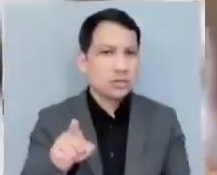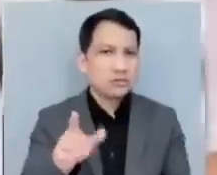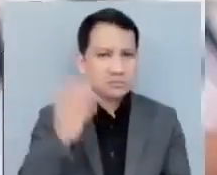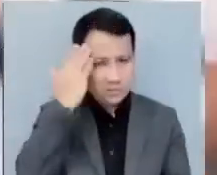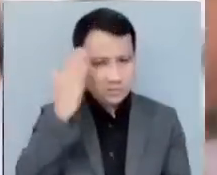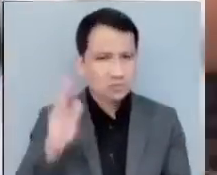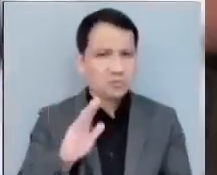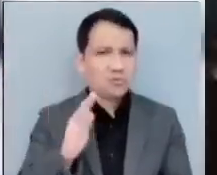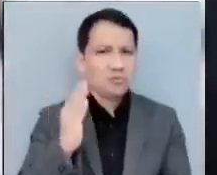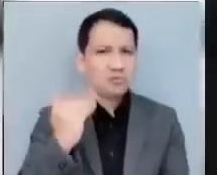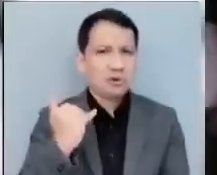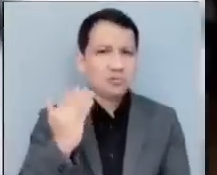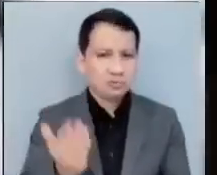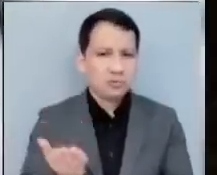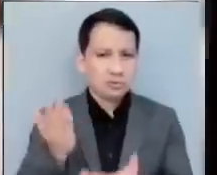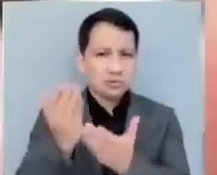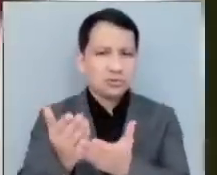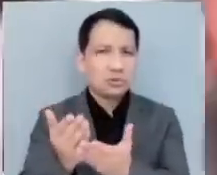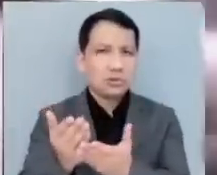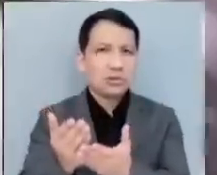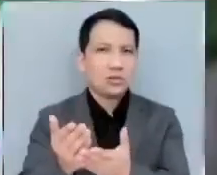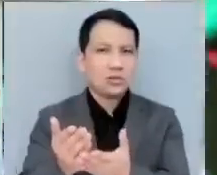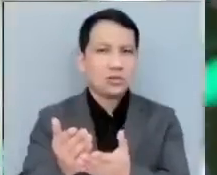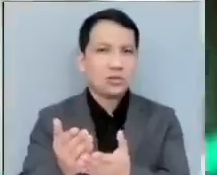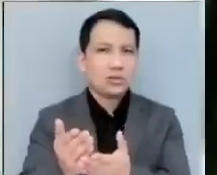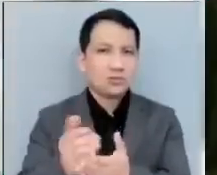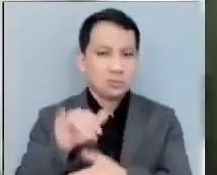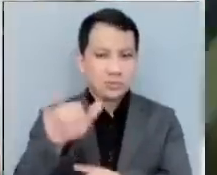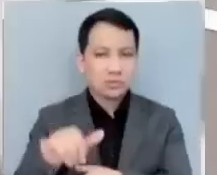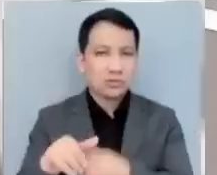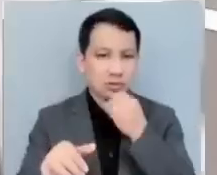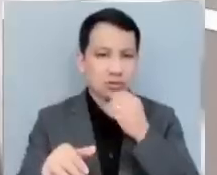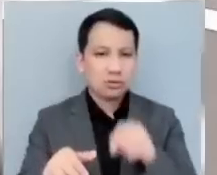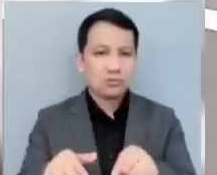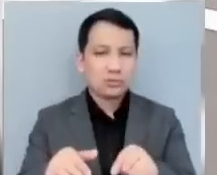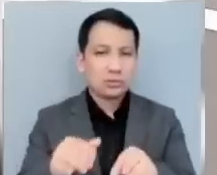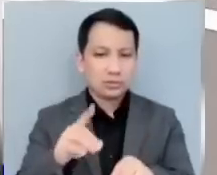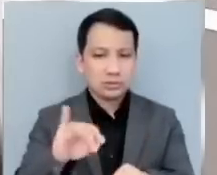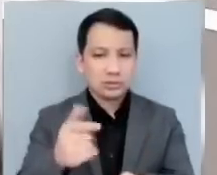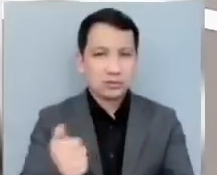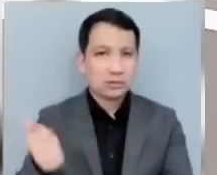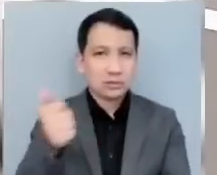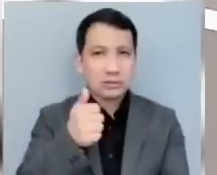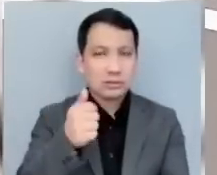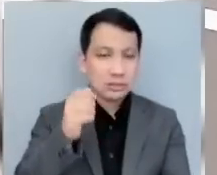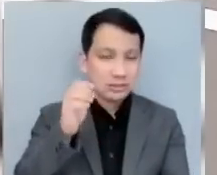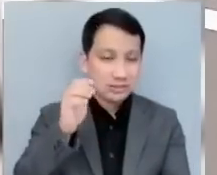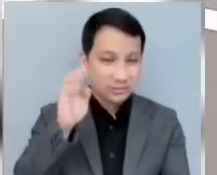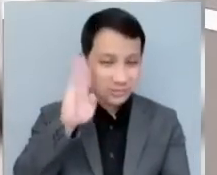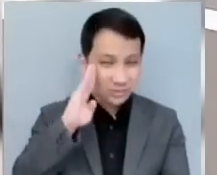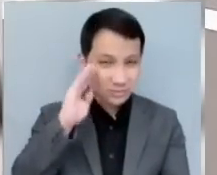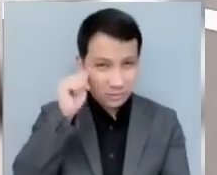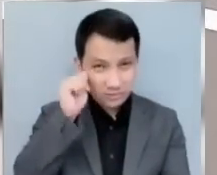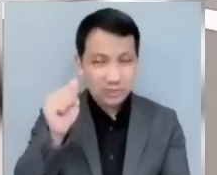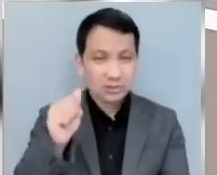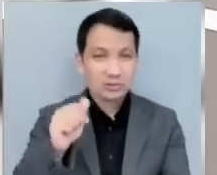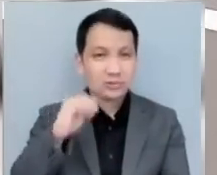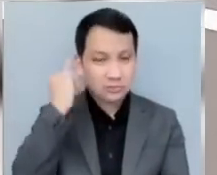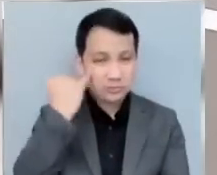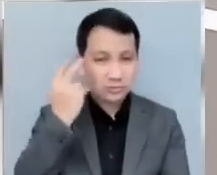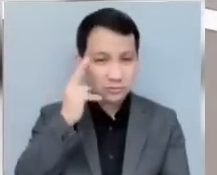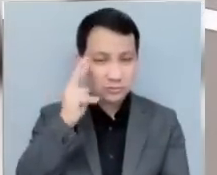kung maghahain pa siya ng leave of absence batay sa utos ni Abalos. Para sa GMA Integrated News, June Veneracion,